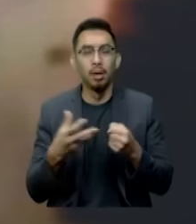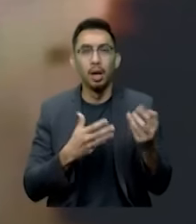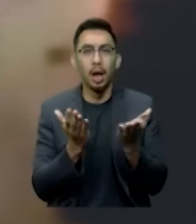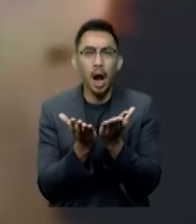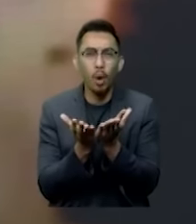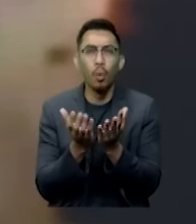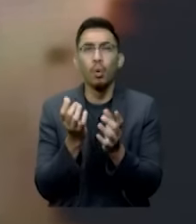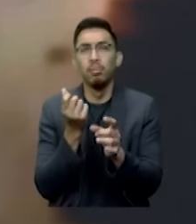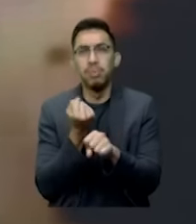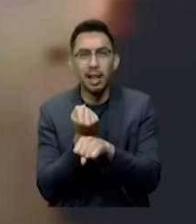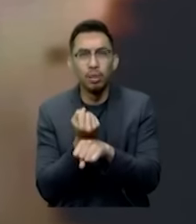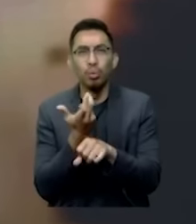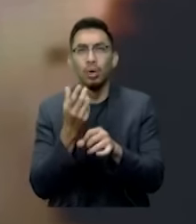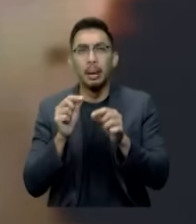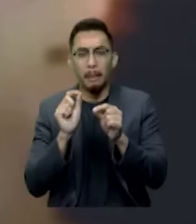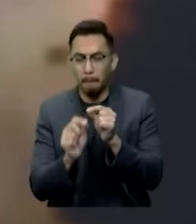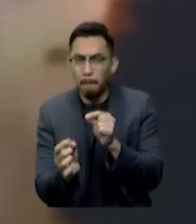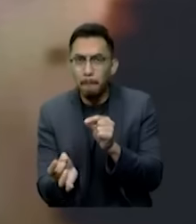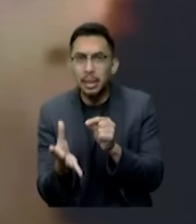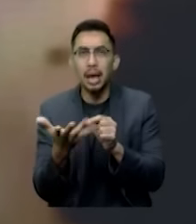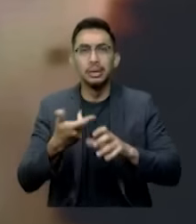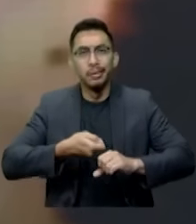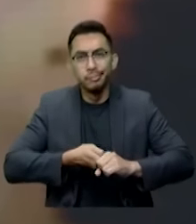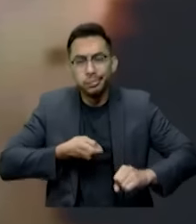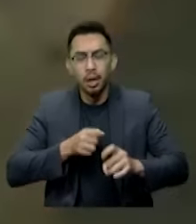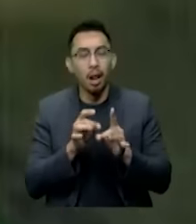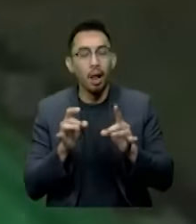kayu, batu, petasan hingga senjata tajam.